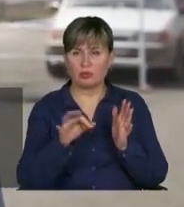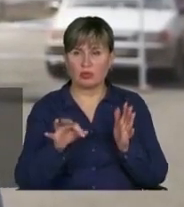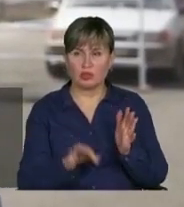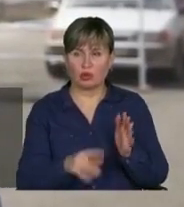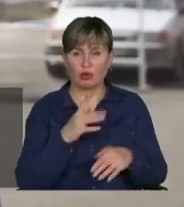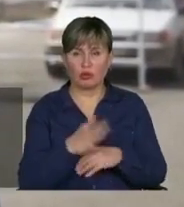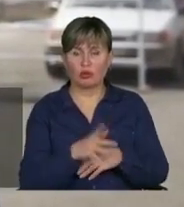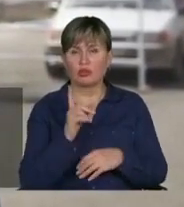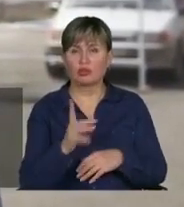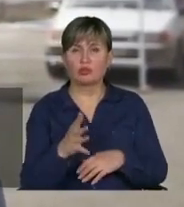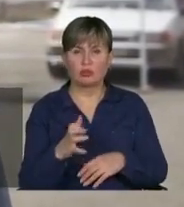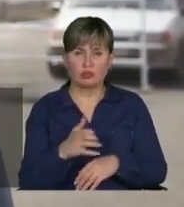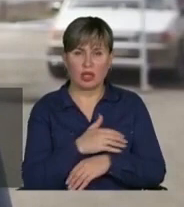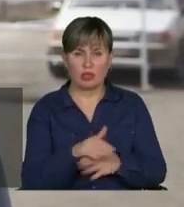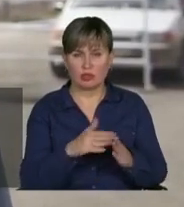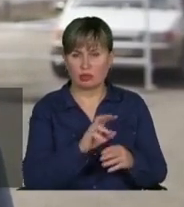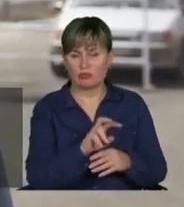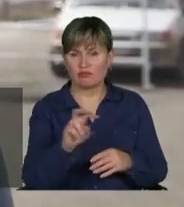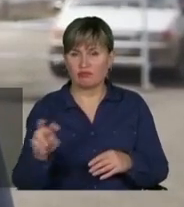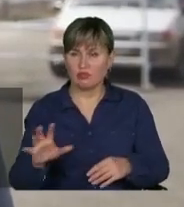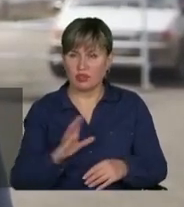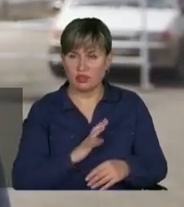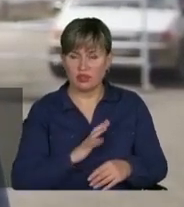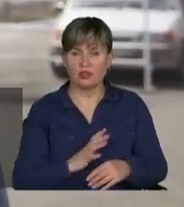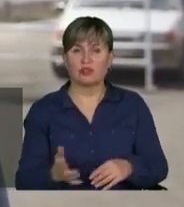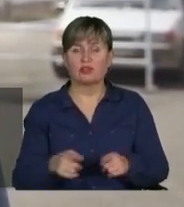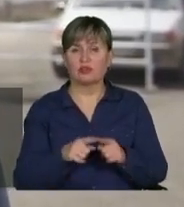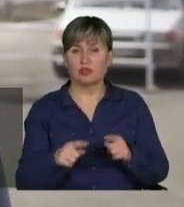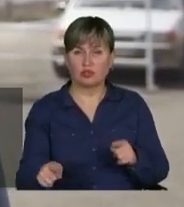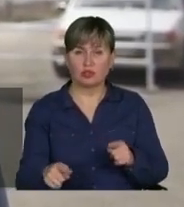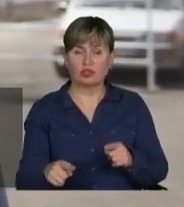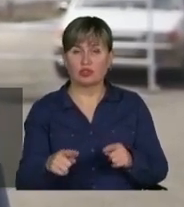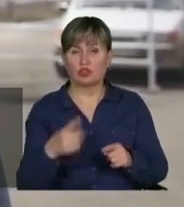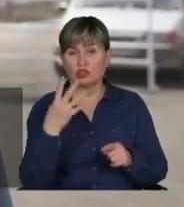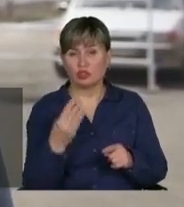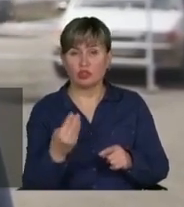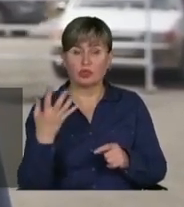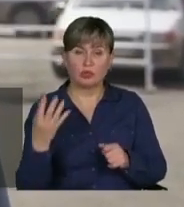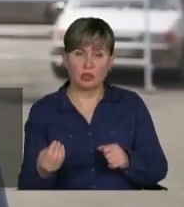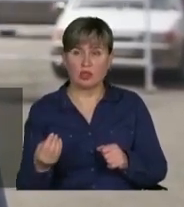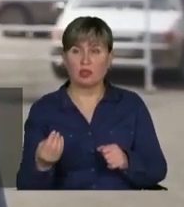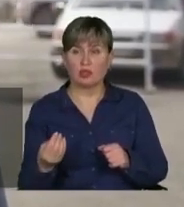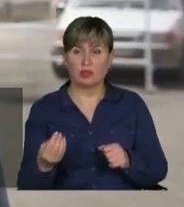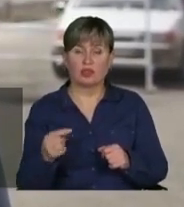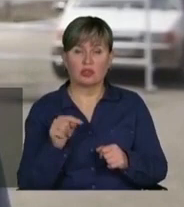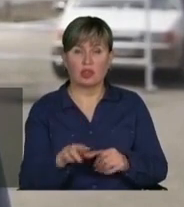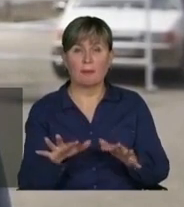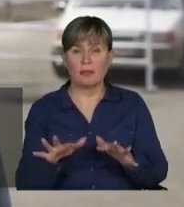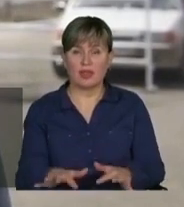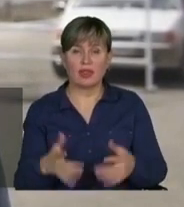около 1500 адресов. Где-то в течение 4-5 дней те места,